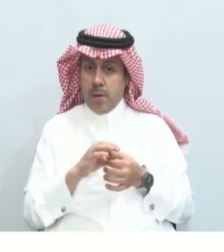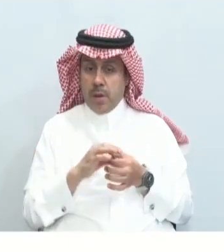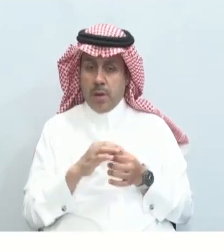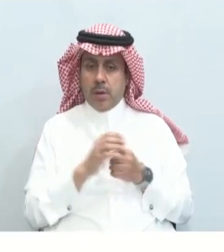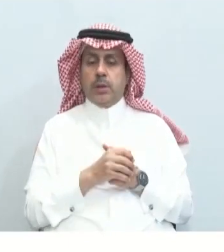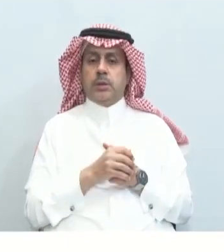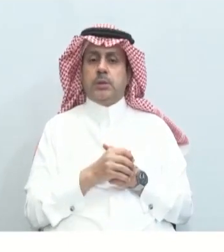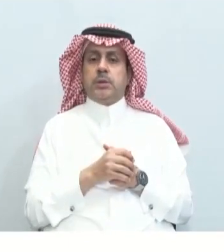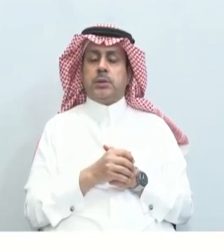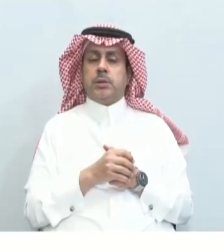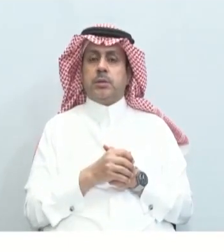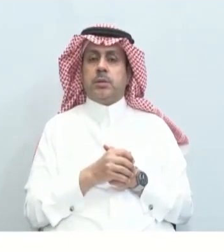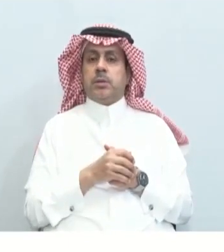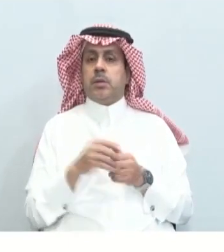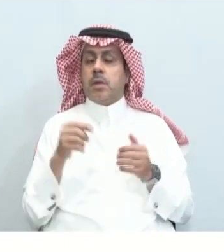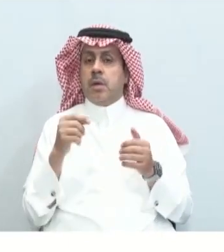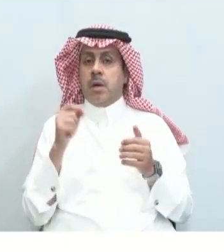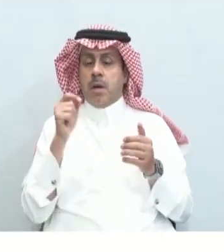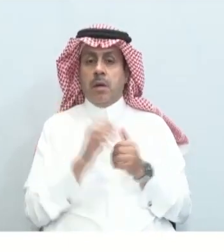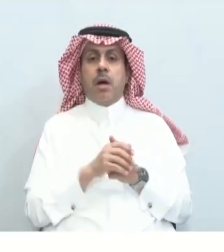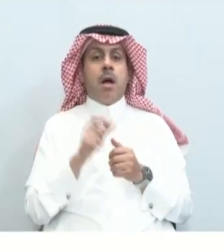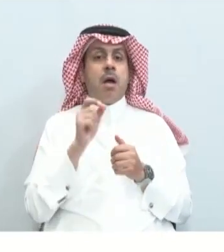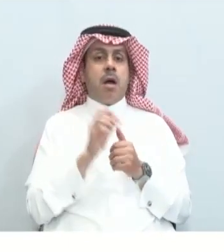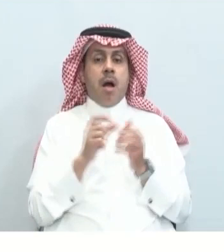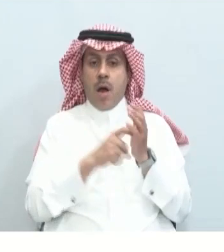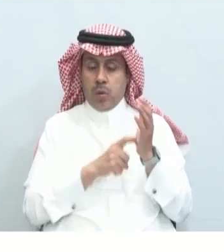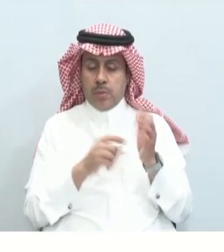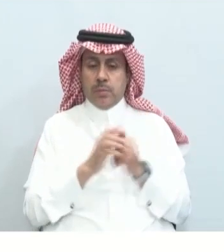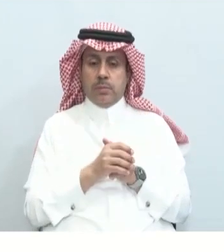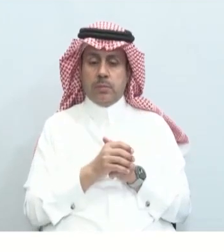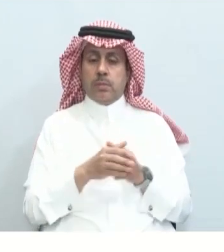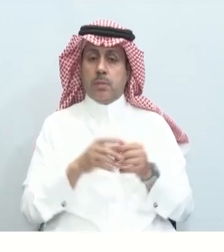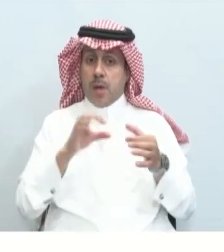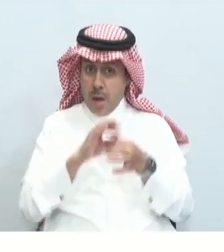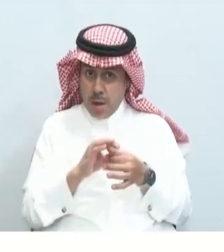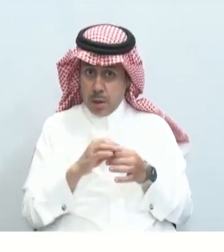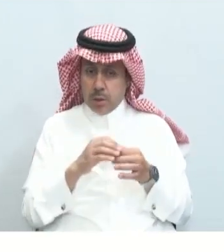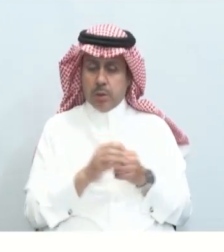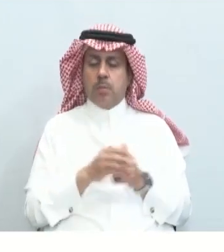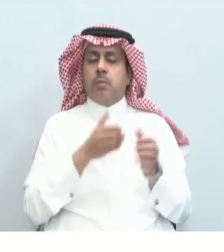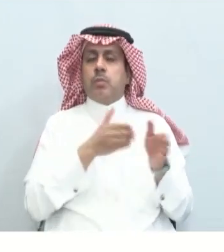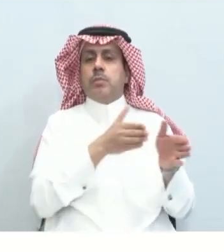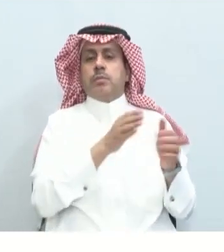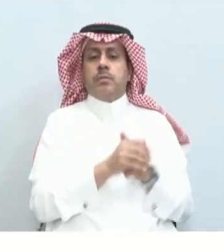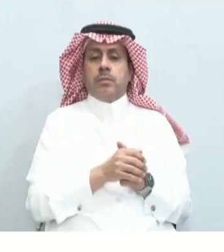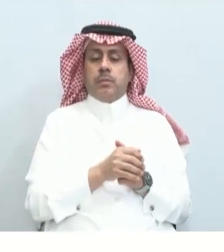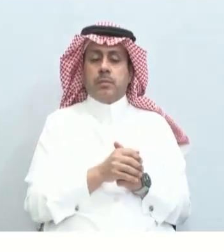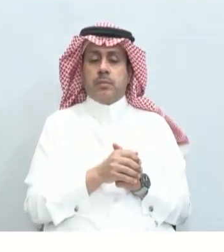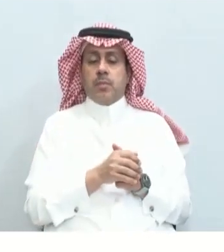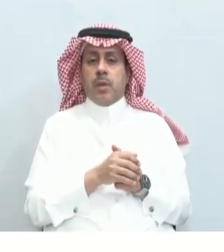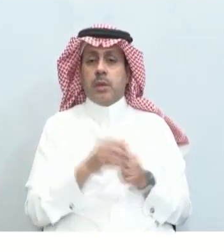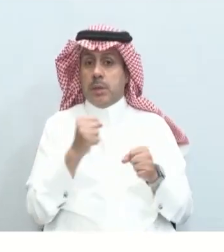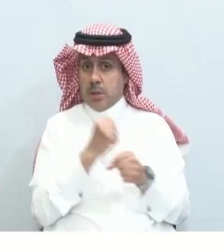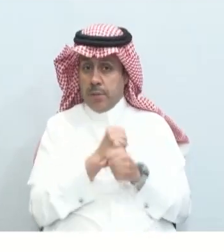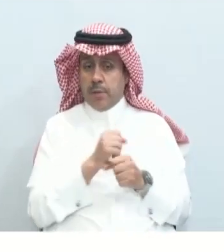نشاطها وتنظيم شؤونها تدخل في العديد من العلاقات المتنوعه والمتباين من حيث طبيعتها فتاره تتصرف